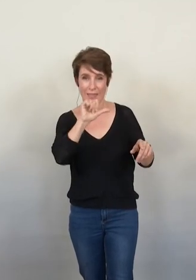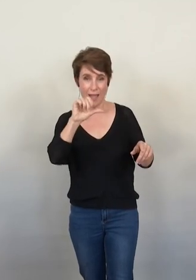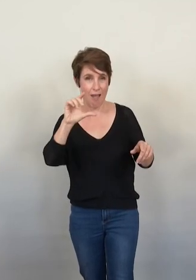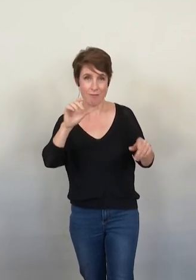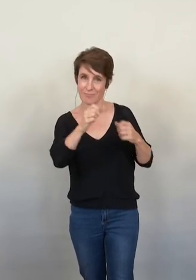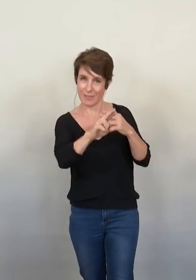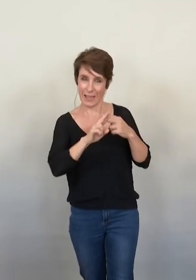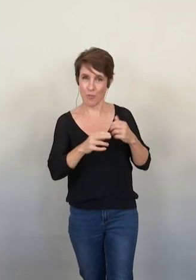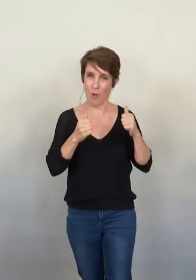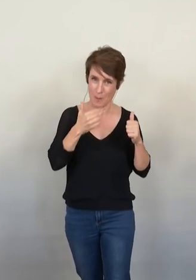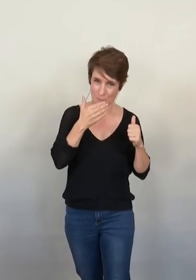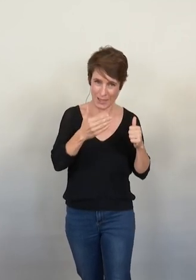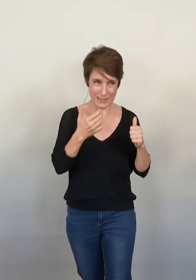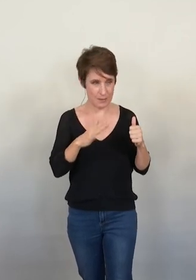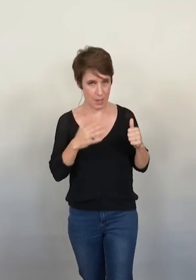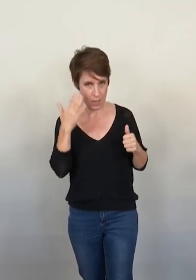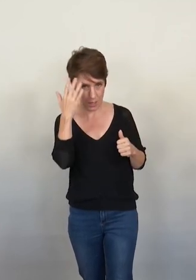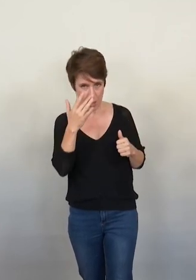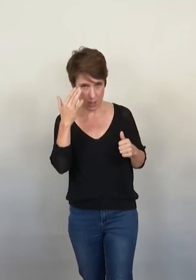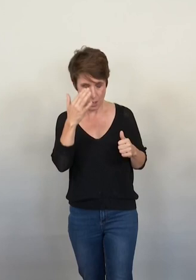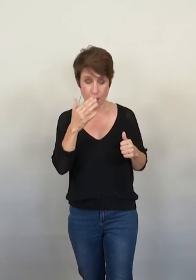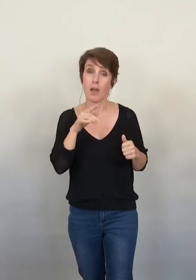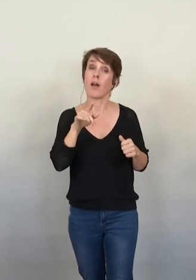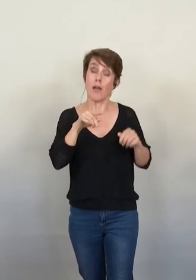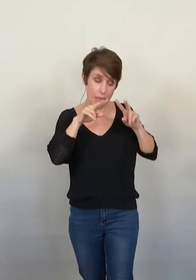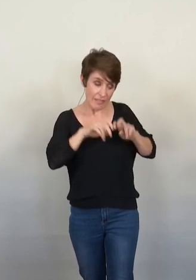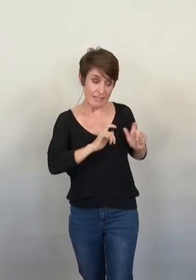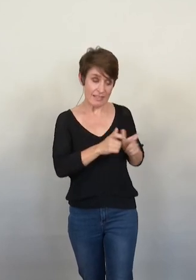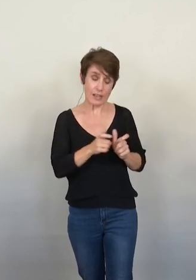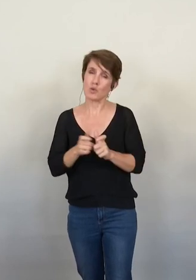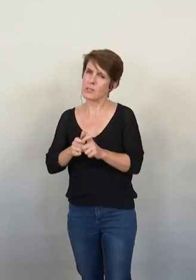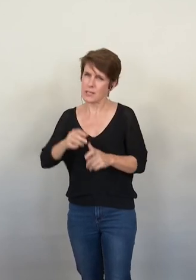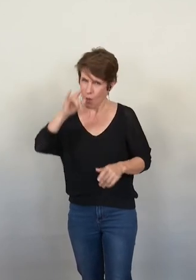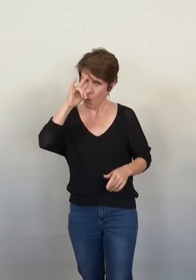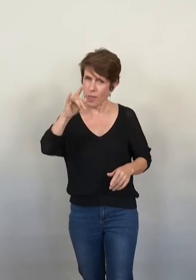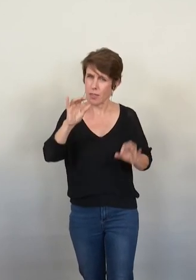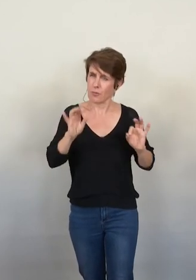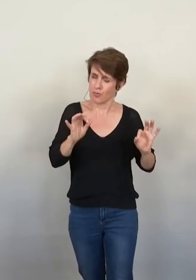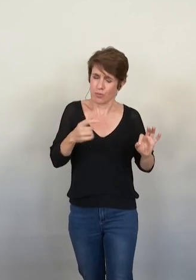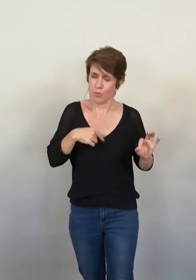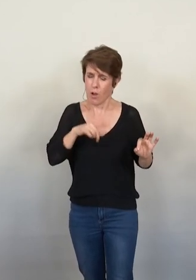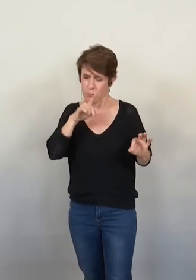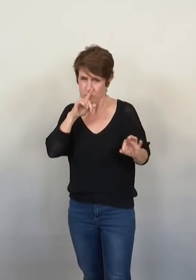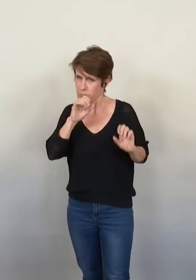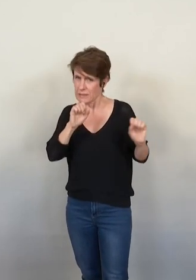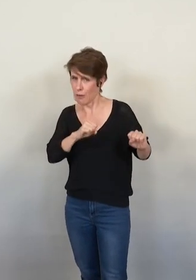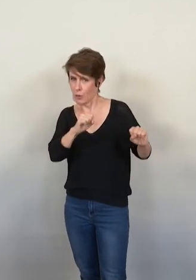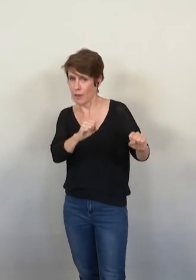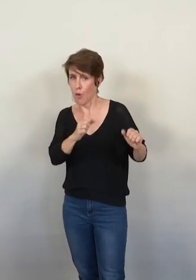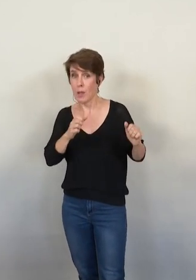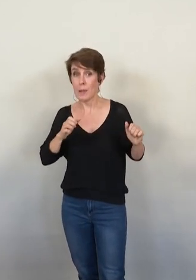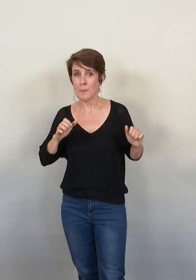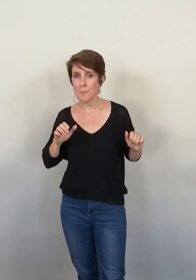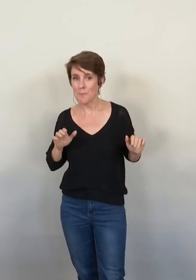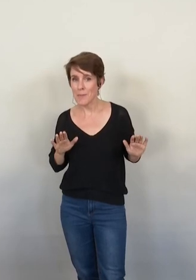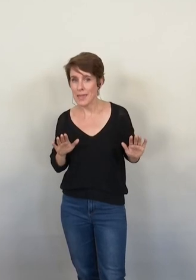absolument pas en cause le diagnostic sincère qu'ils ont pu faire en tout cas la sincérité du diagnostic par contre je m'inquiète sur sa